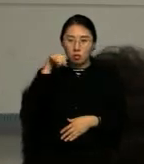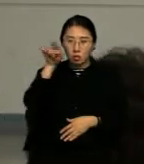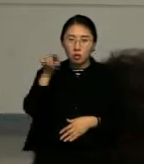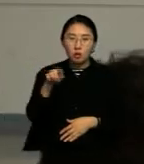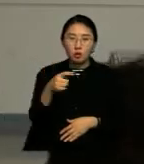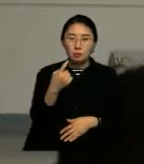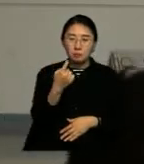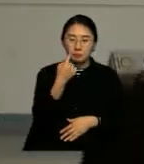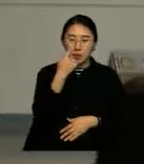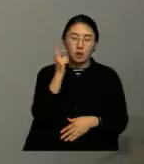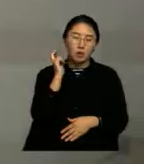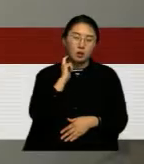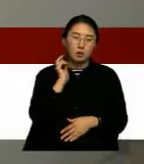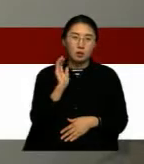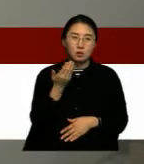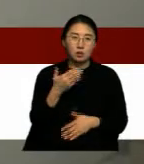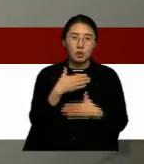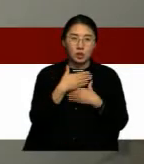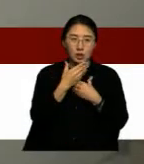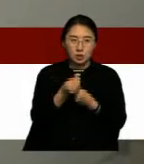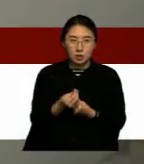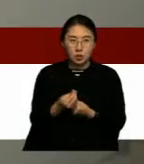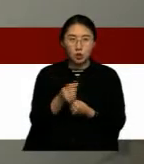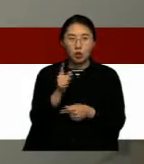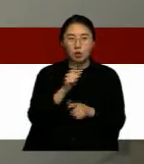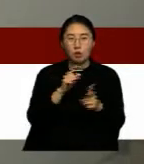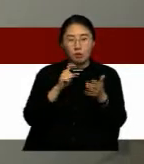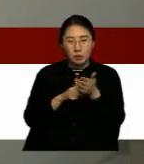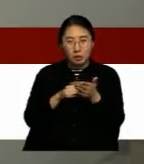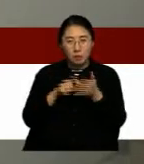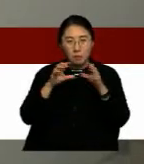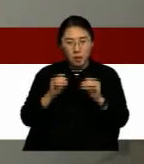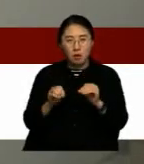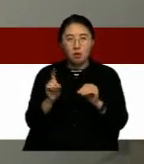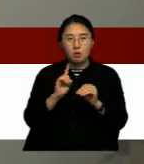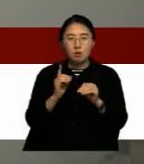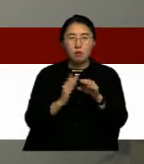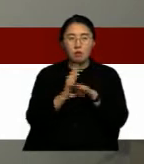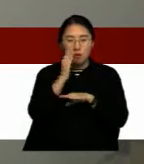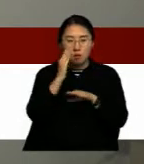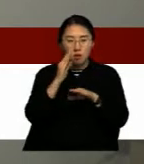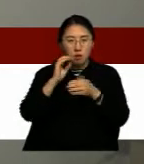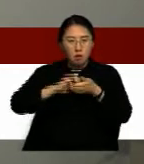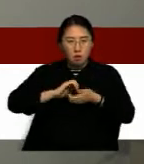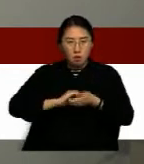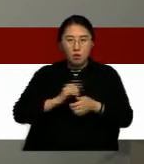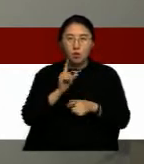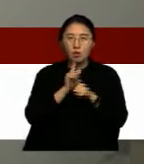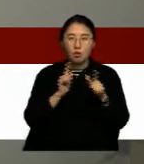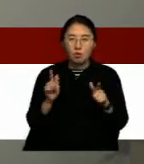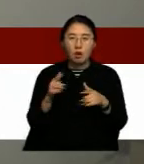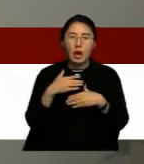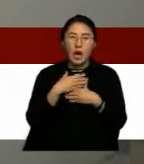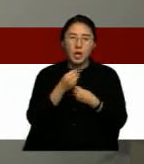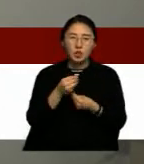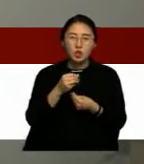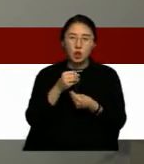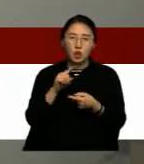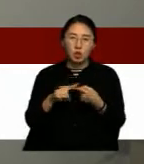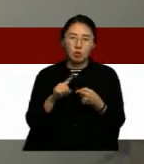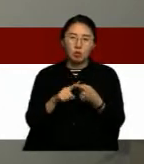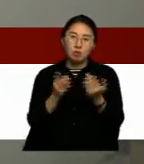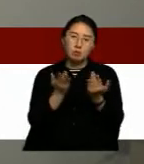지적받았습니다. 안전장치, 비상경비장치라든가 화과방지장치, 리미트, 번거방지 이런